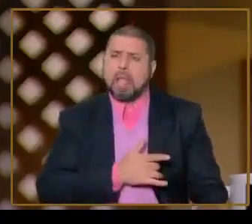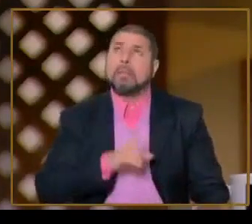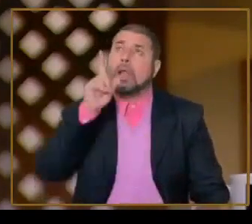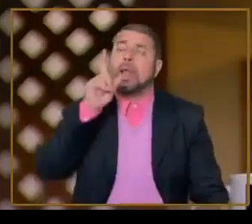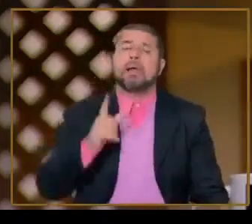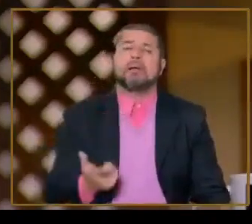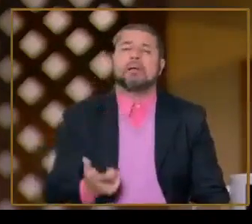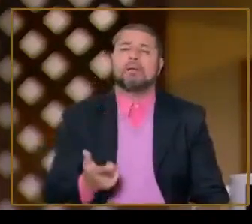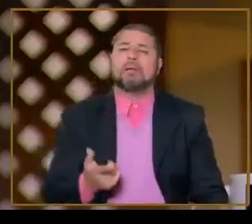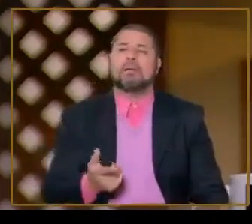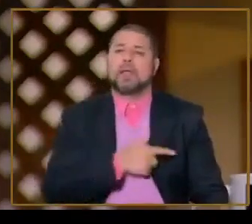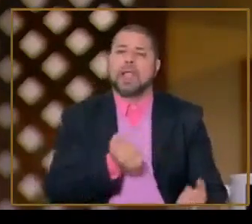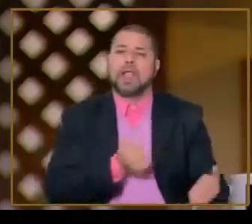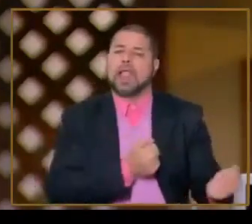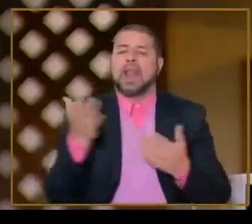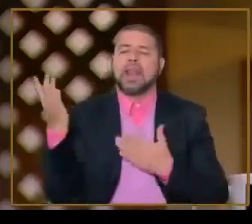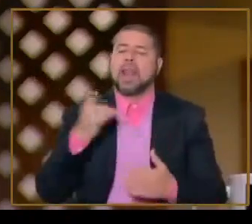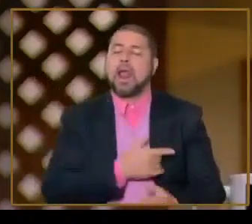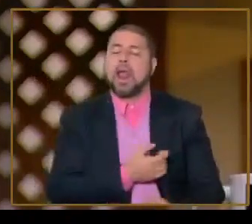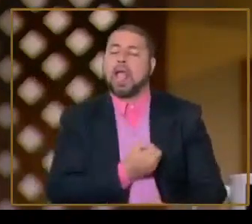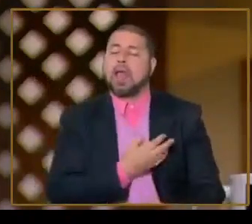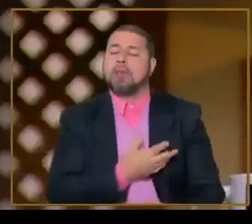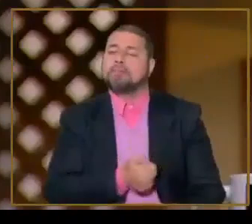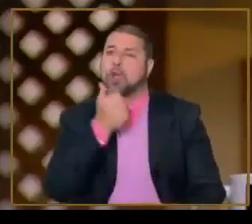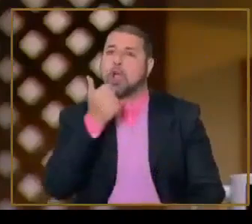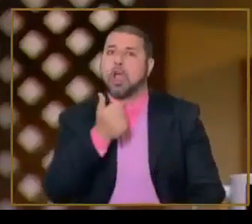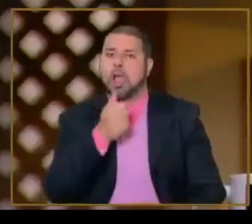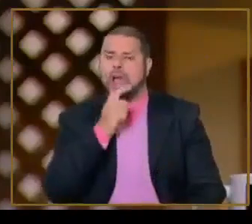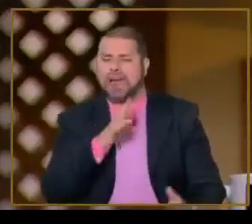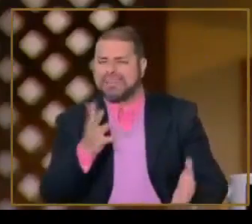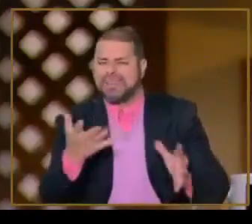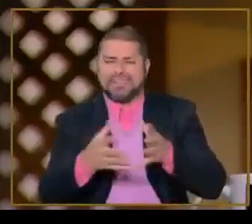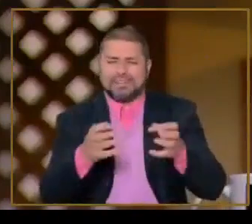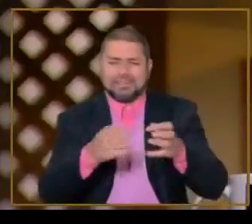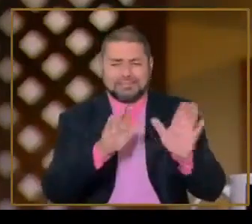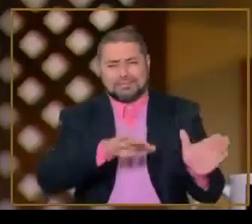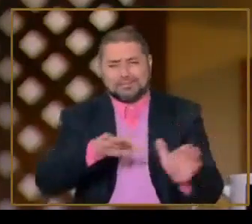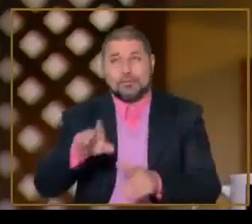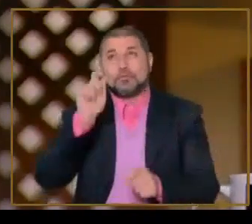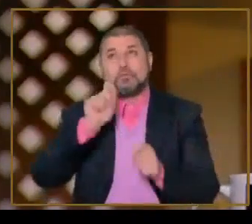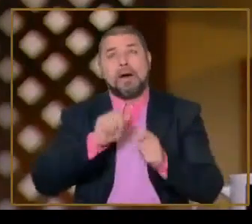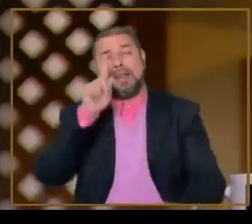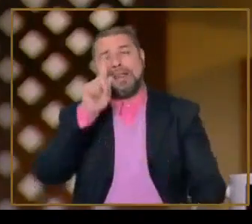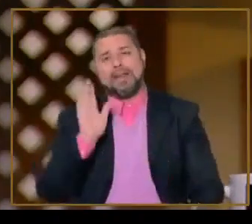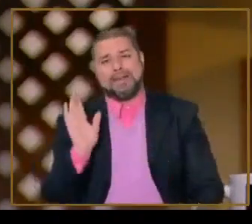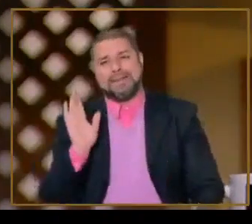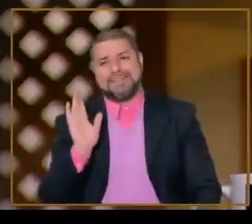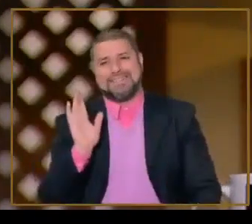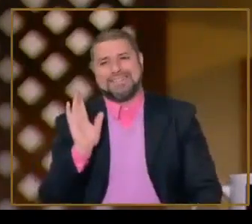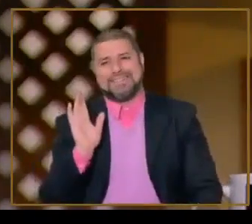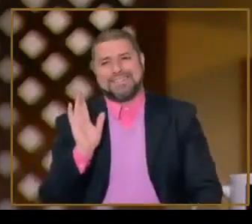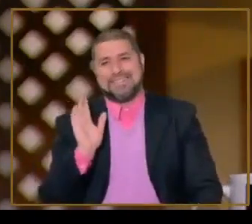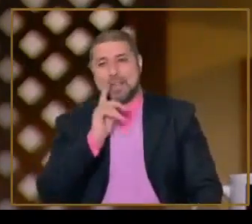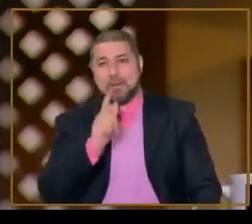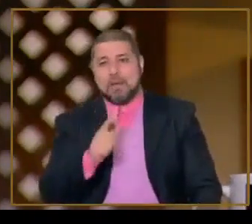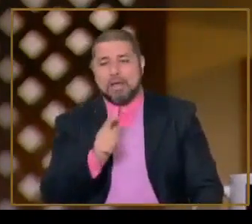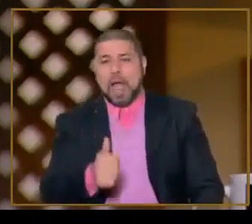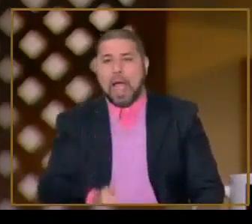اهي دي تدخله الجنه تقول لي اصل وفصل سبحان الله